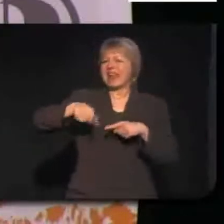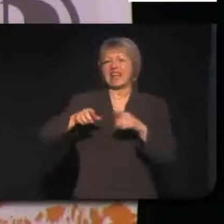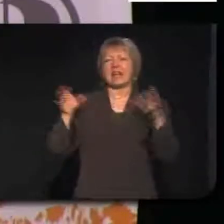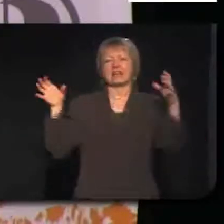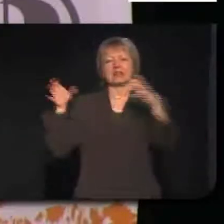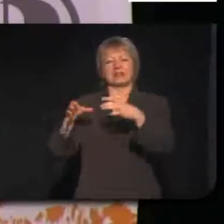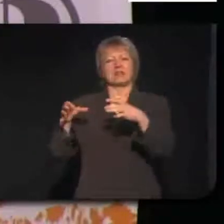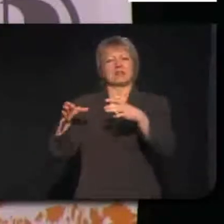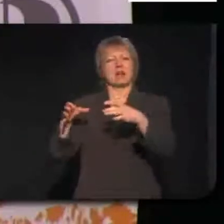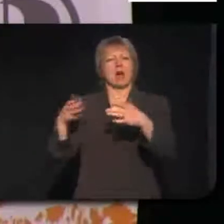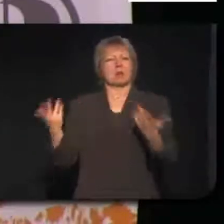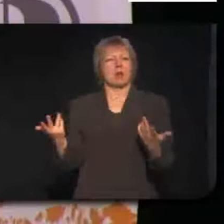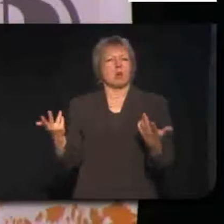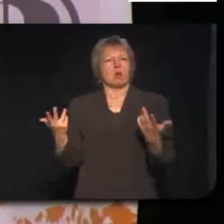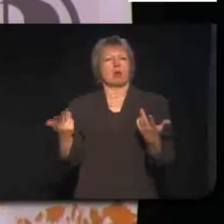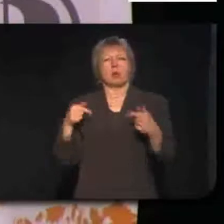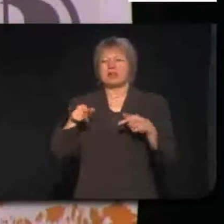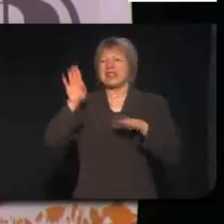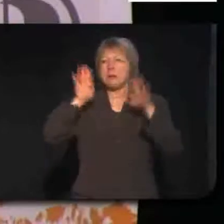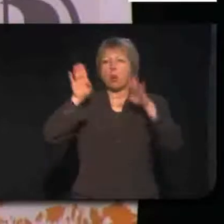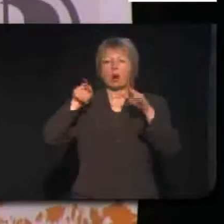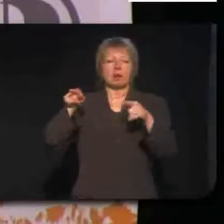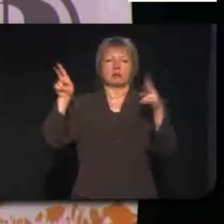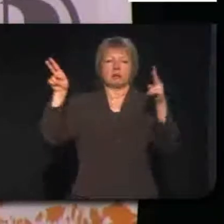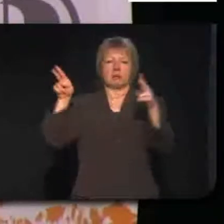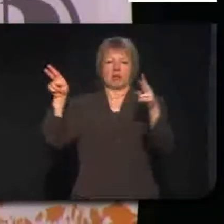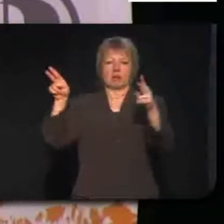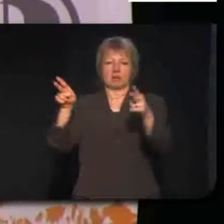abnehmender demokratischer Tendenz